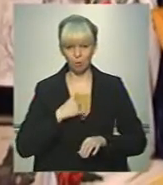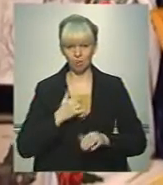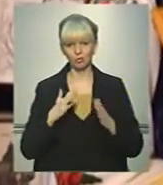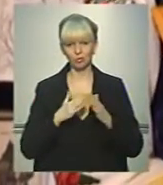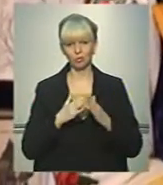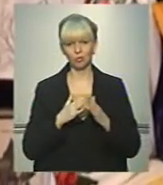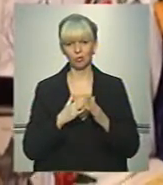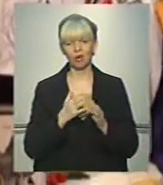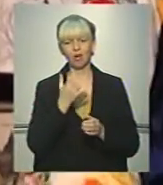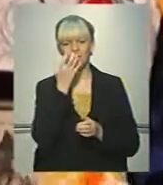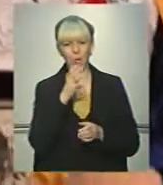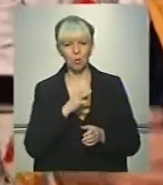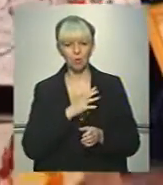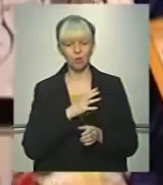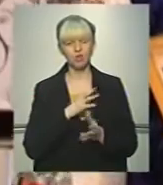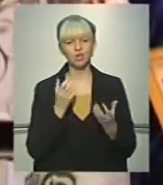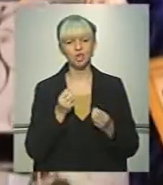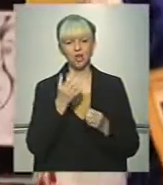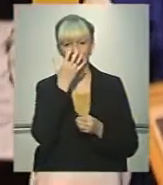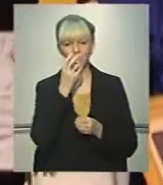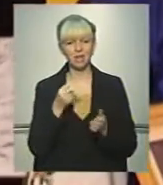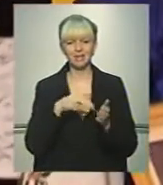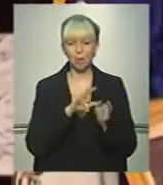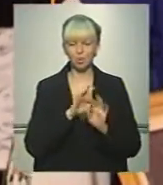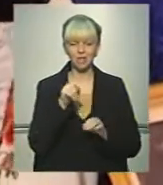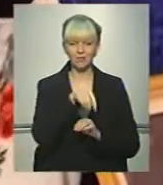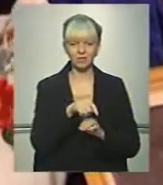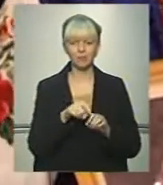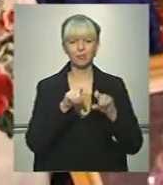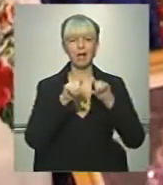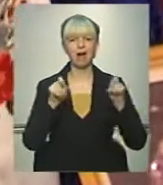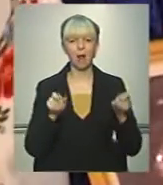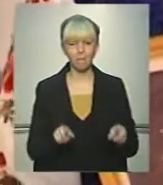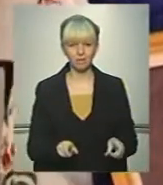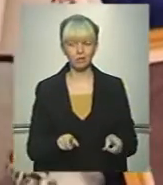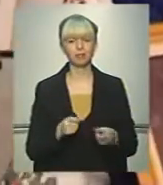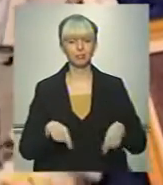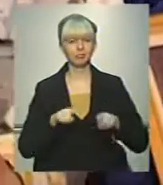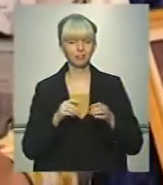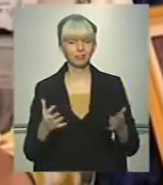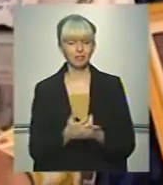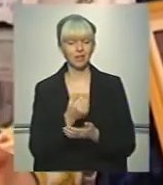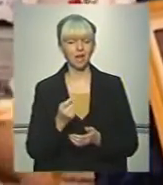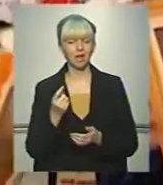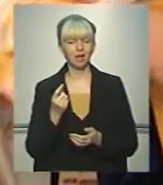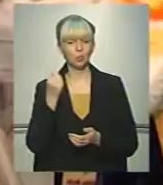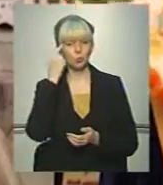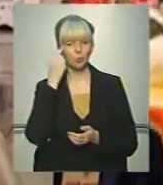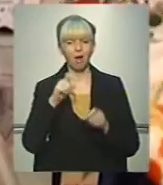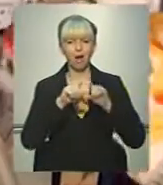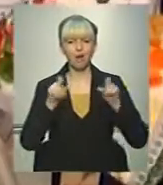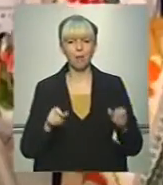ну, від фотографій, деякі були, навіть, що я ще фотографії не поставила, ті рамки. І так народилася думка, рамки великі,